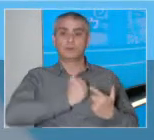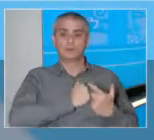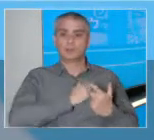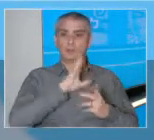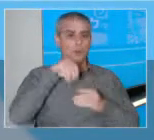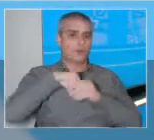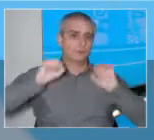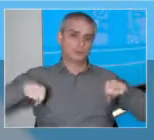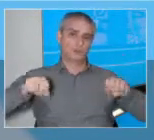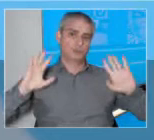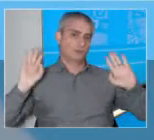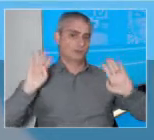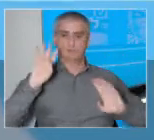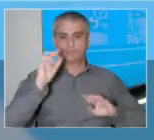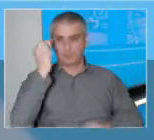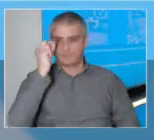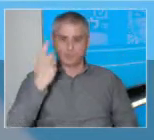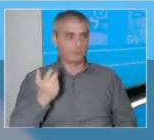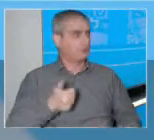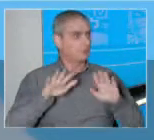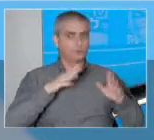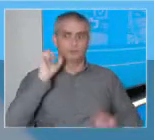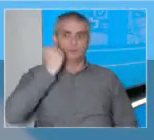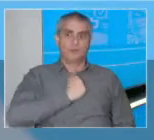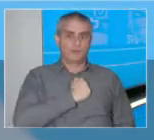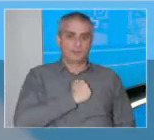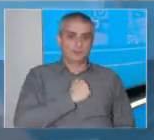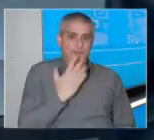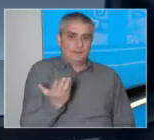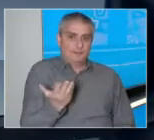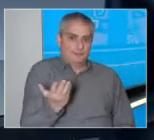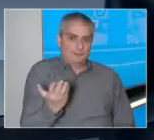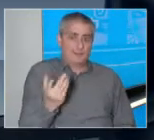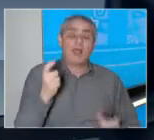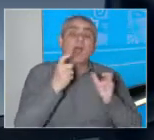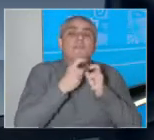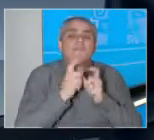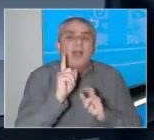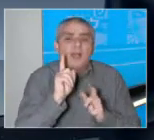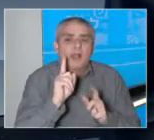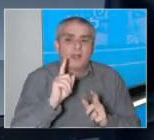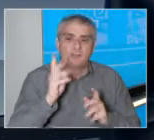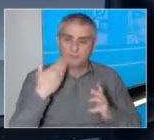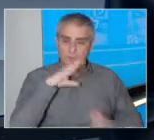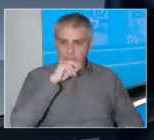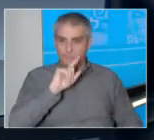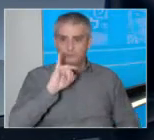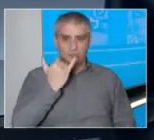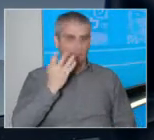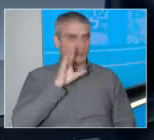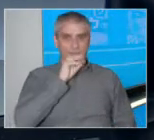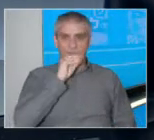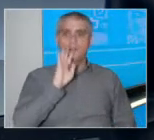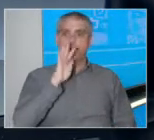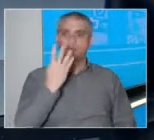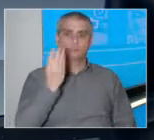לא בשלטון. ביבי זה דבר קטן. למה, בנט? הממשלה מהציונות הדתית, אבל אתה מתכוון בטח לאגף האחר. המפלגה, המפלגה. אז בוא נדבר על מי שכן, ודיברת על